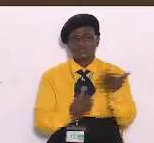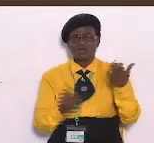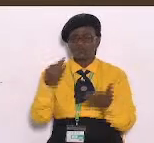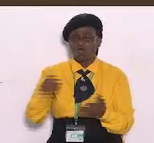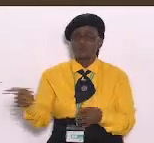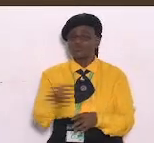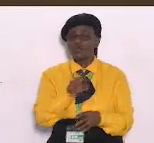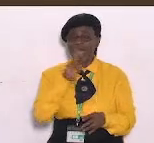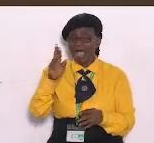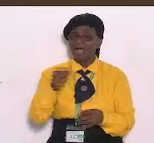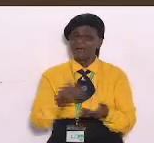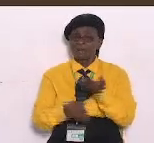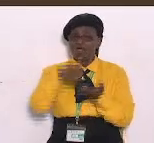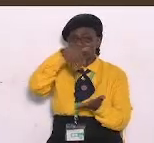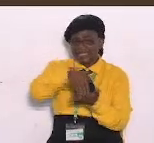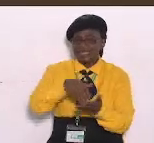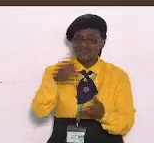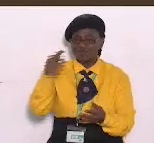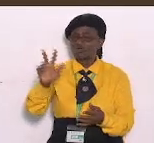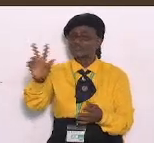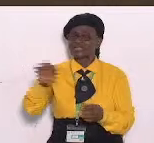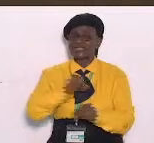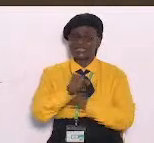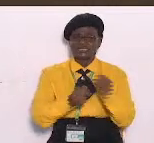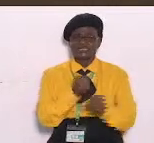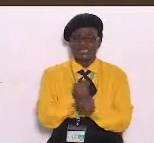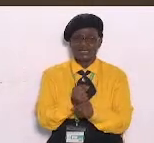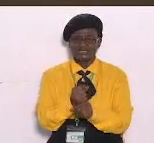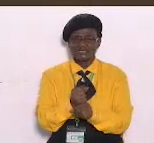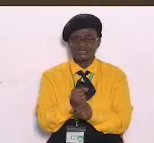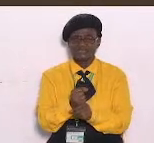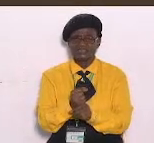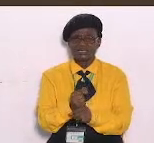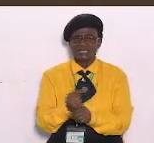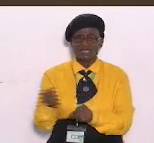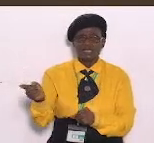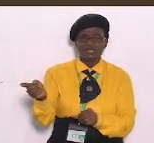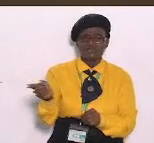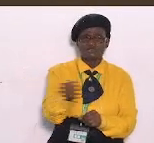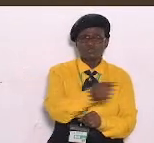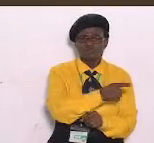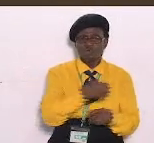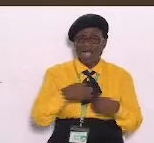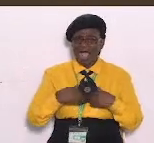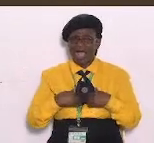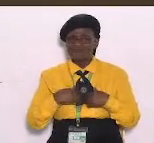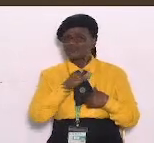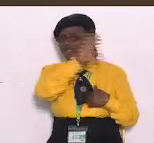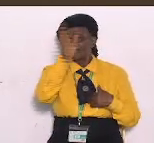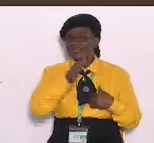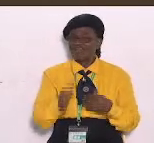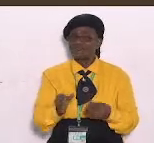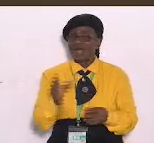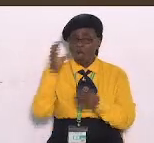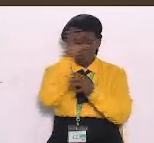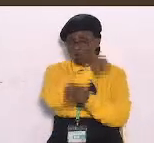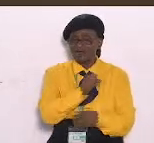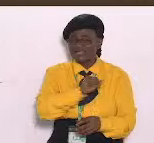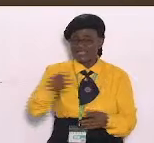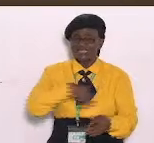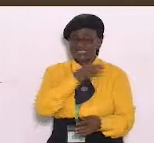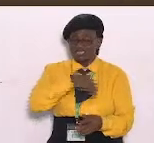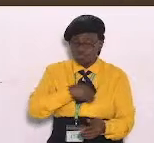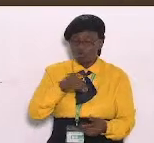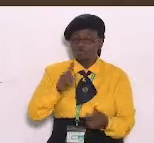la miséricorde et moi je venais ici pendant 3 ans il y a des gens qui